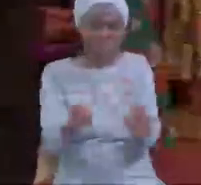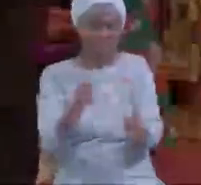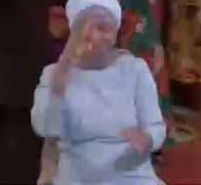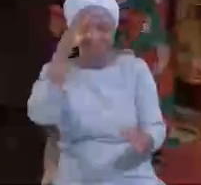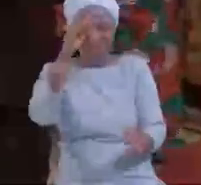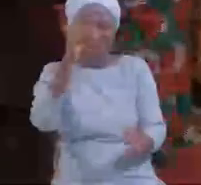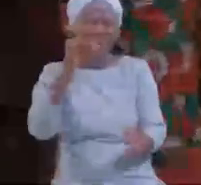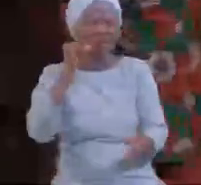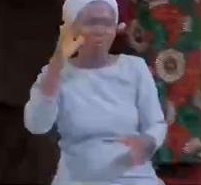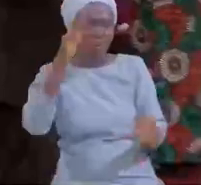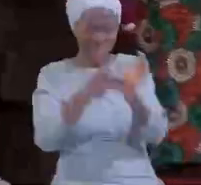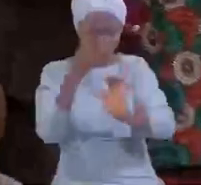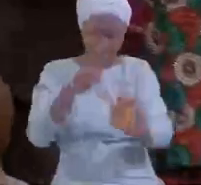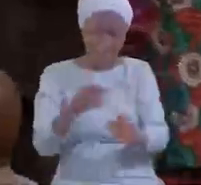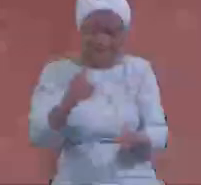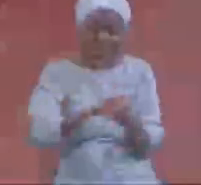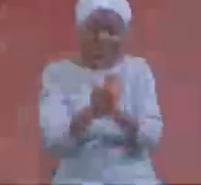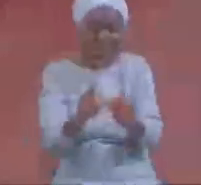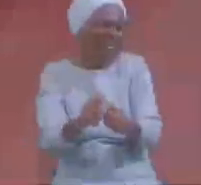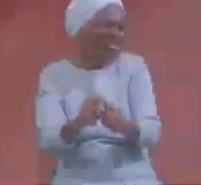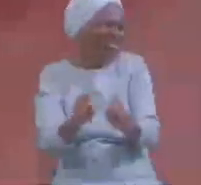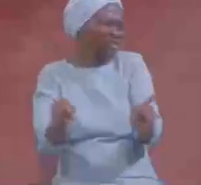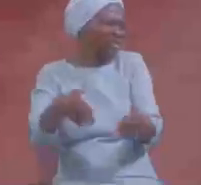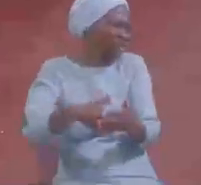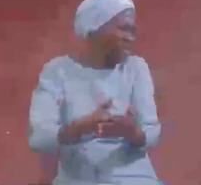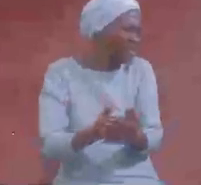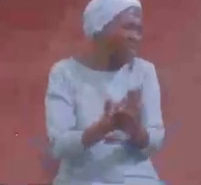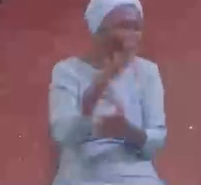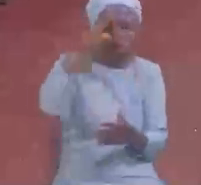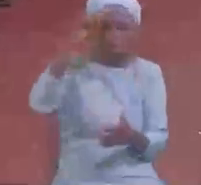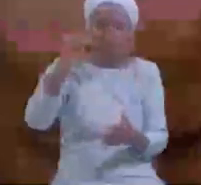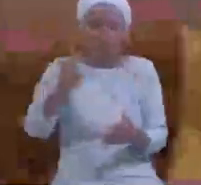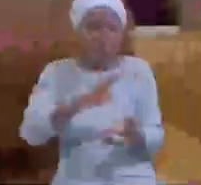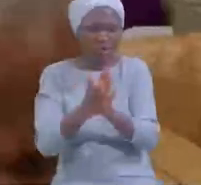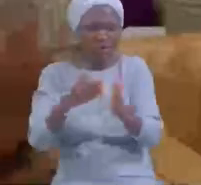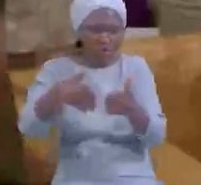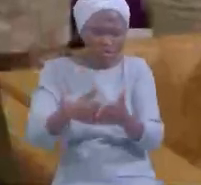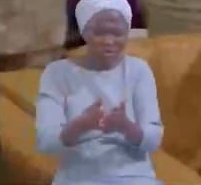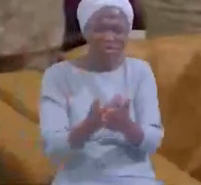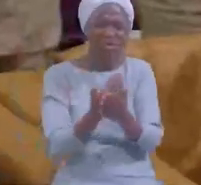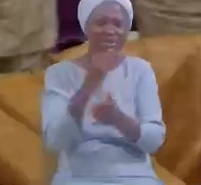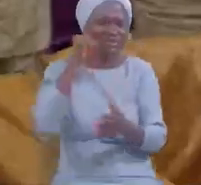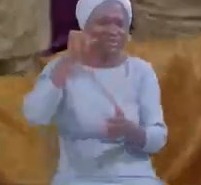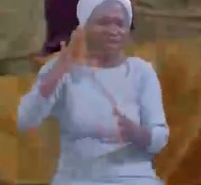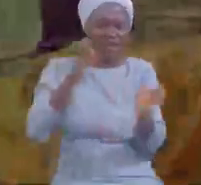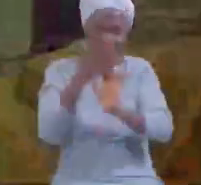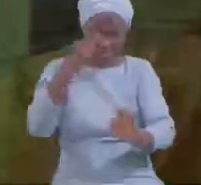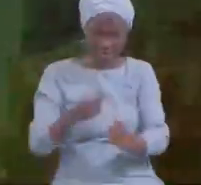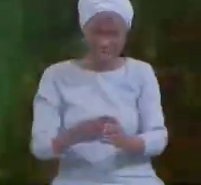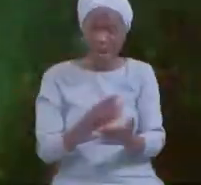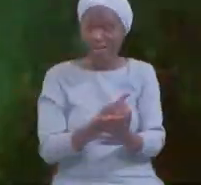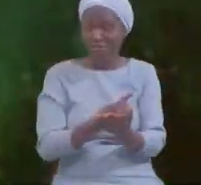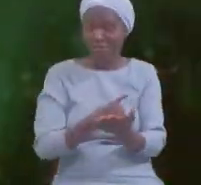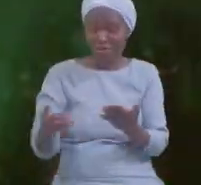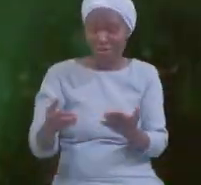un nouveau garçon, étant une fille différente. L'échec se